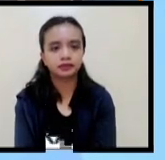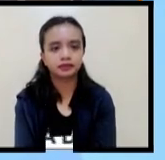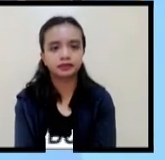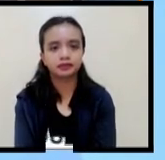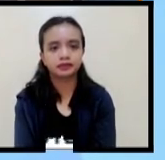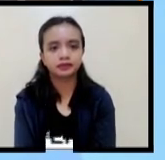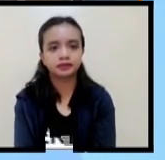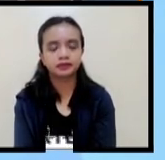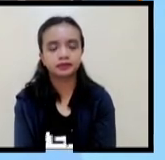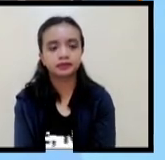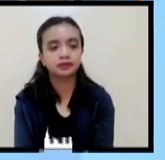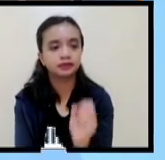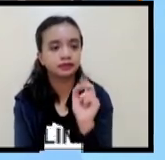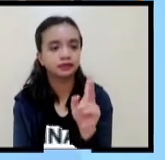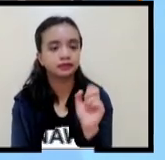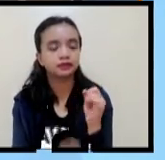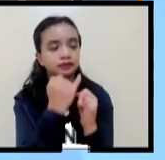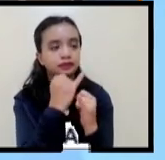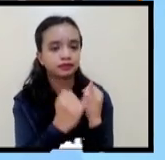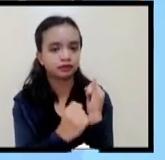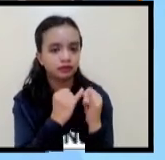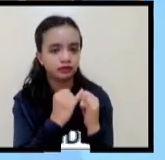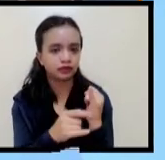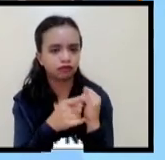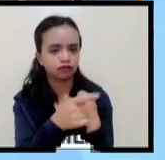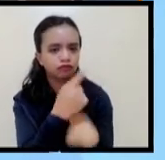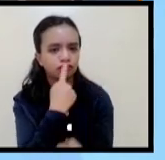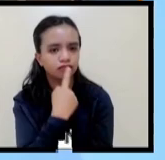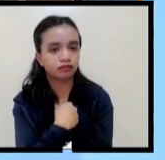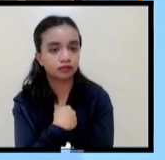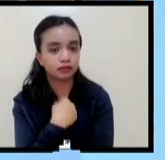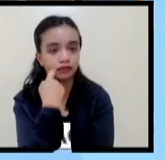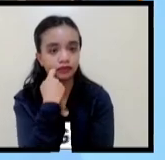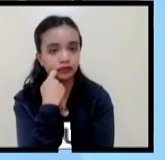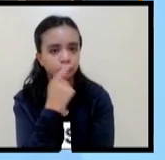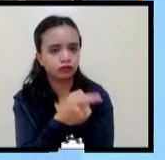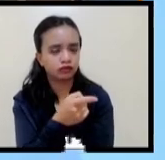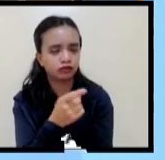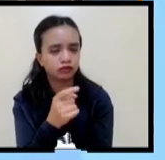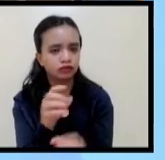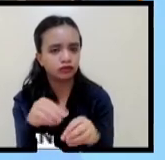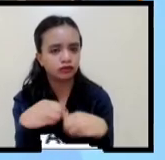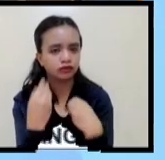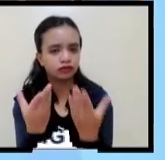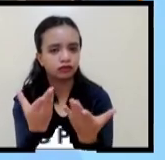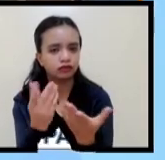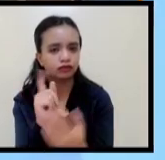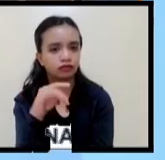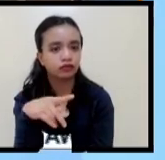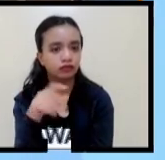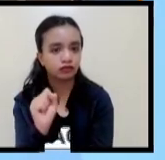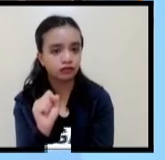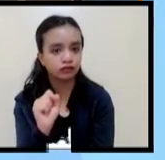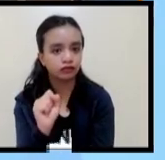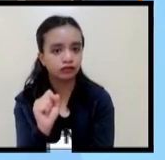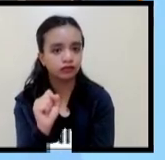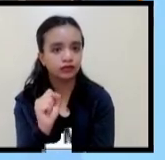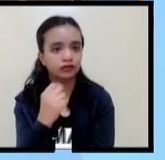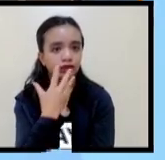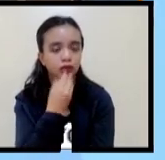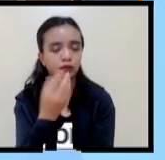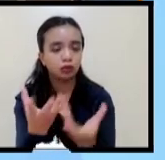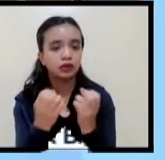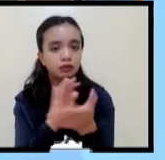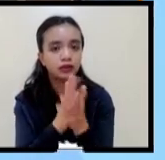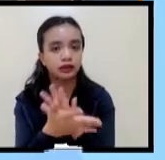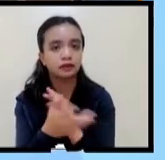ano, bilang panghuli, no? Nabanggit mo kanina na nagbibigay ka rin ng free tips and templates sa mga aspiring virtual assistant sa iyong